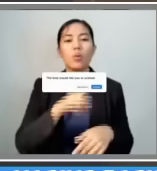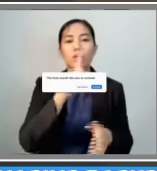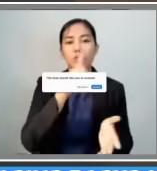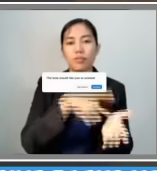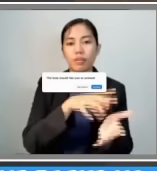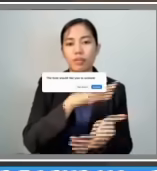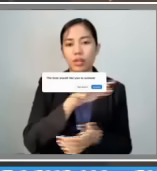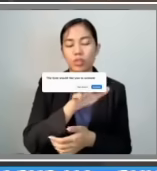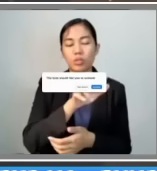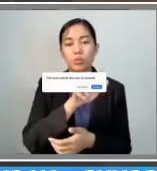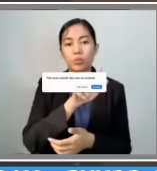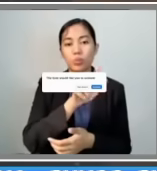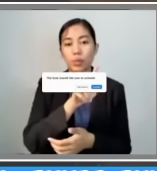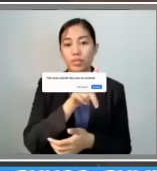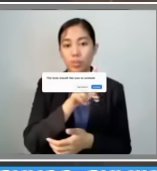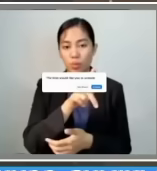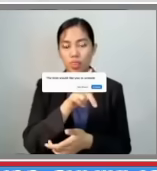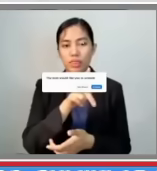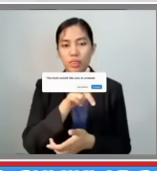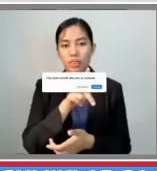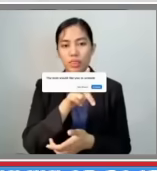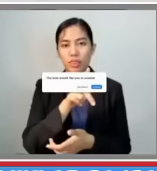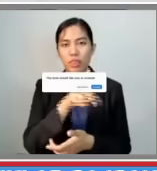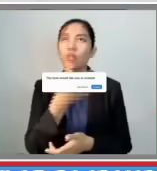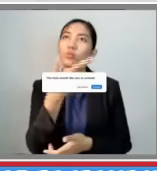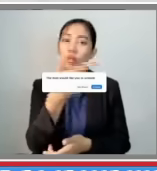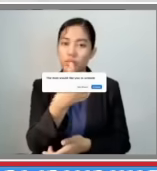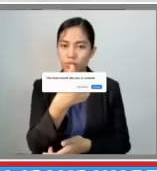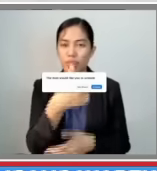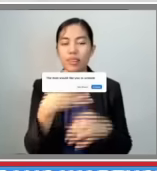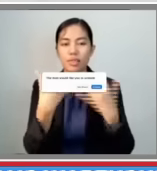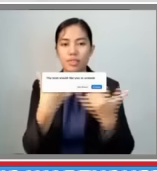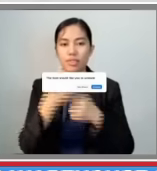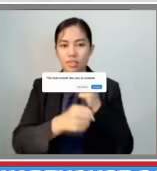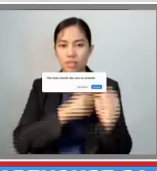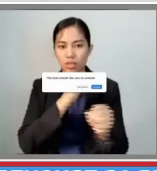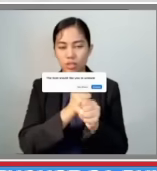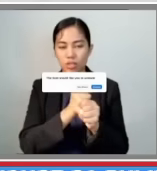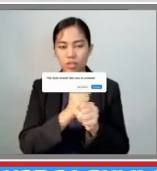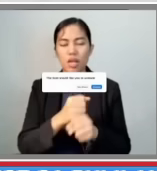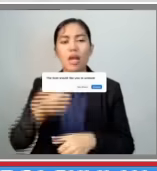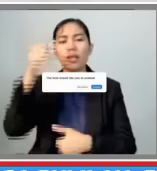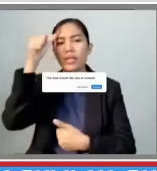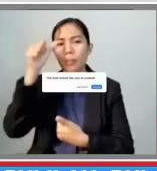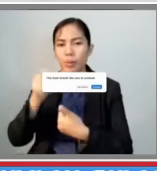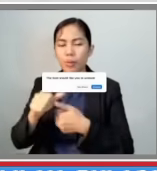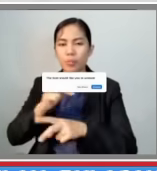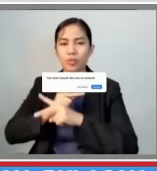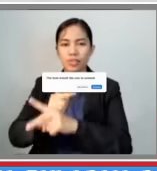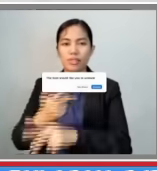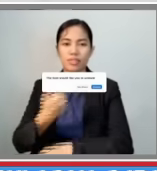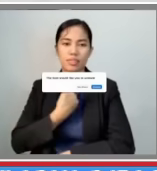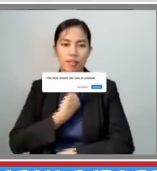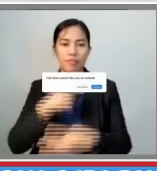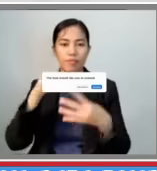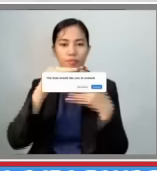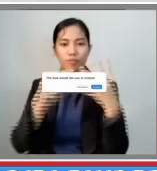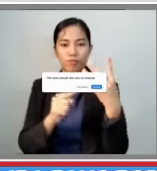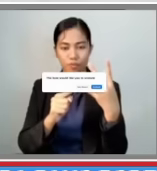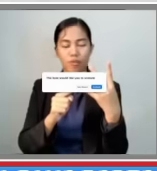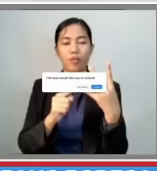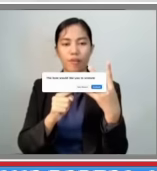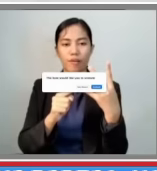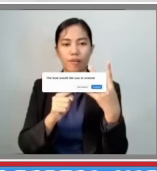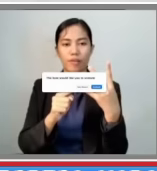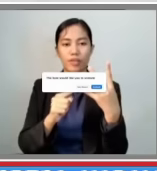na lamang yan ngayong taon. Sa paglaban po sa dengue, lagi pong tatandaan ang 4S ng DOH. Yan po ang